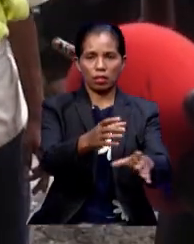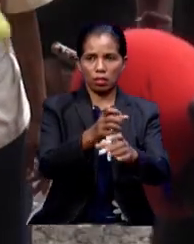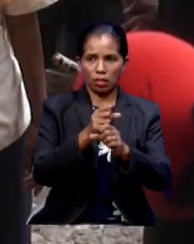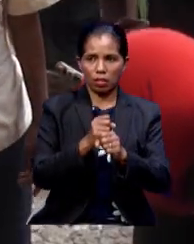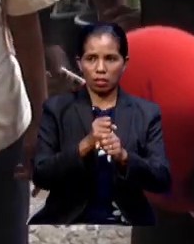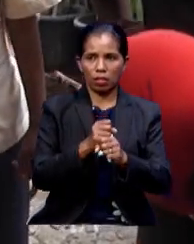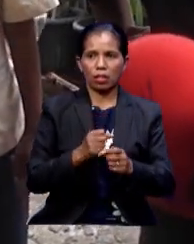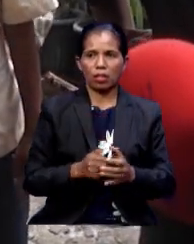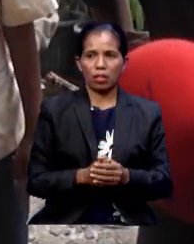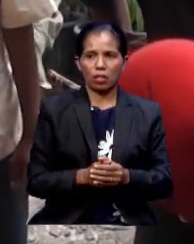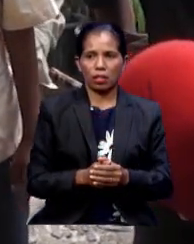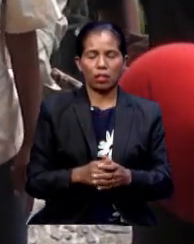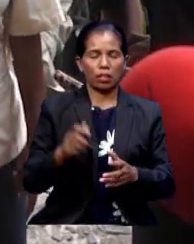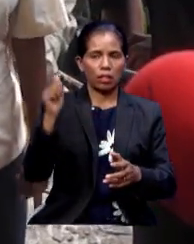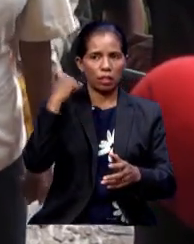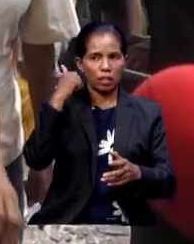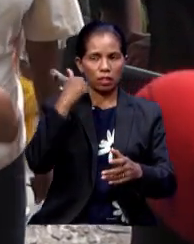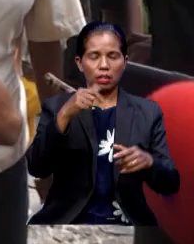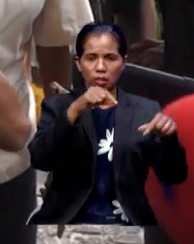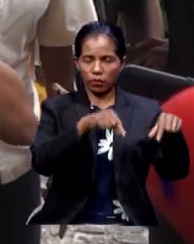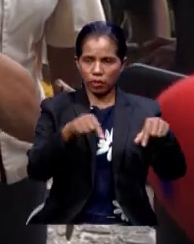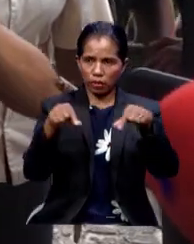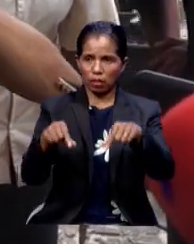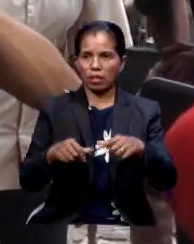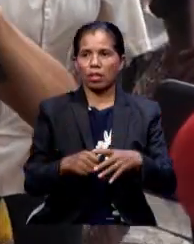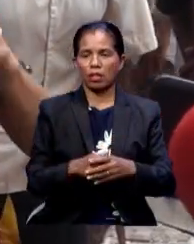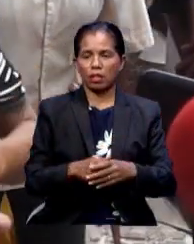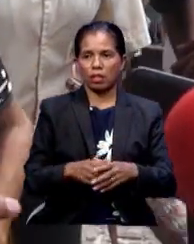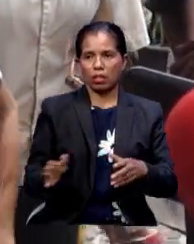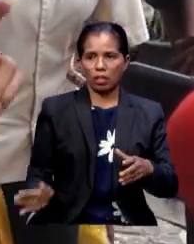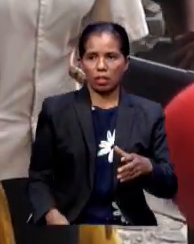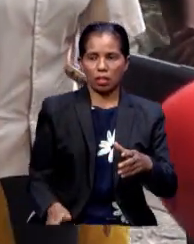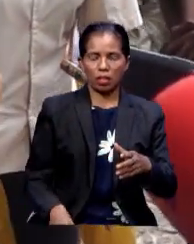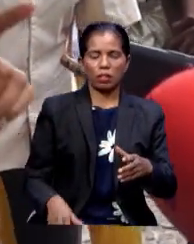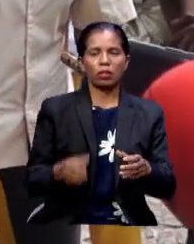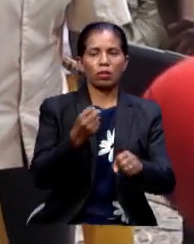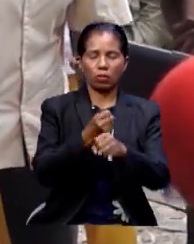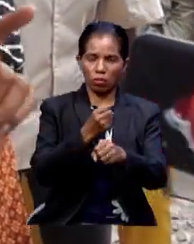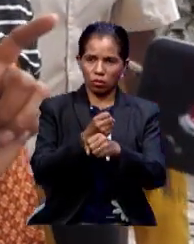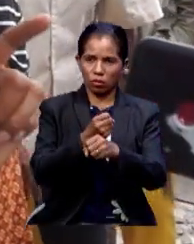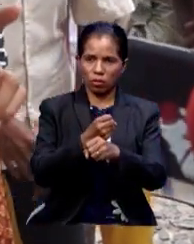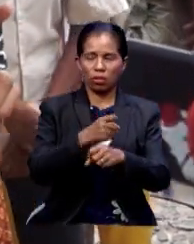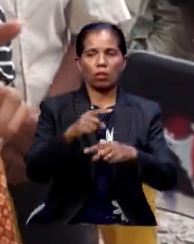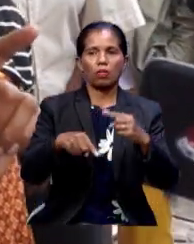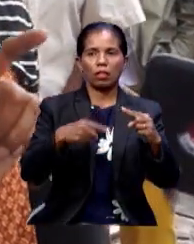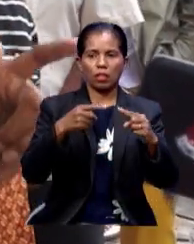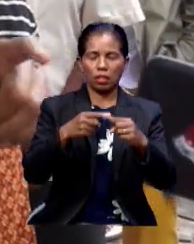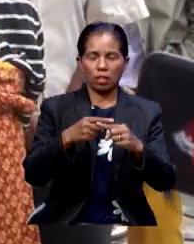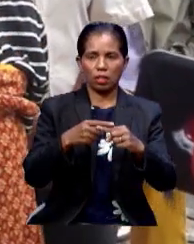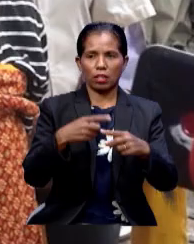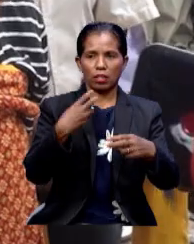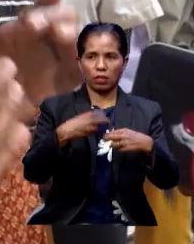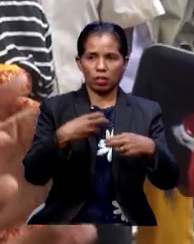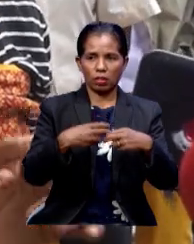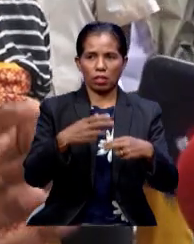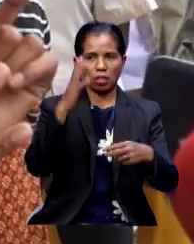ia lara e tia ne deficiente kata minha ai sori mate wa ira ia crise minha